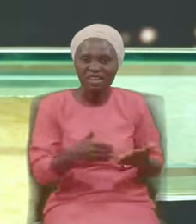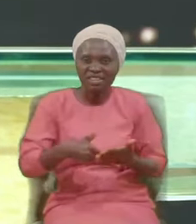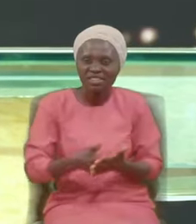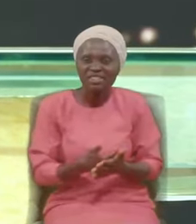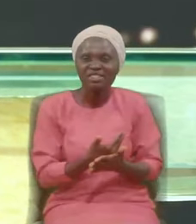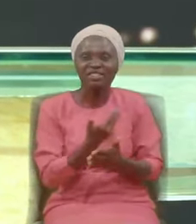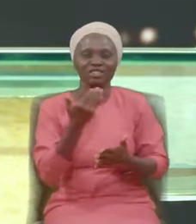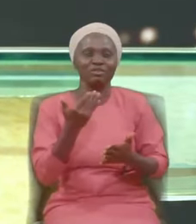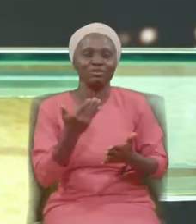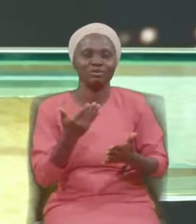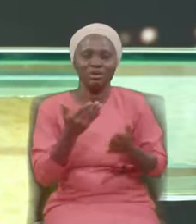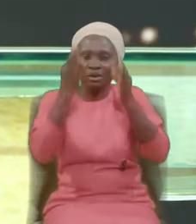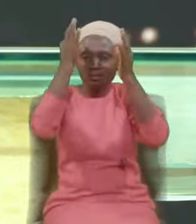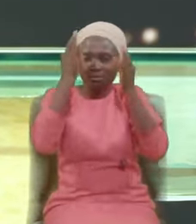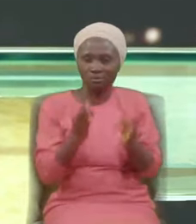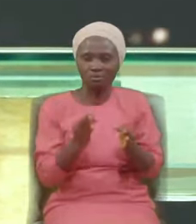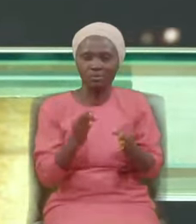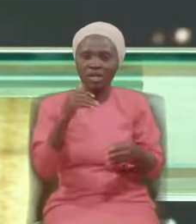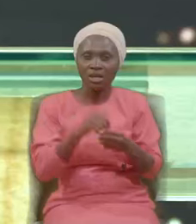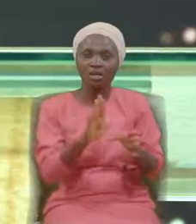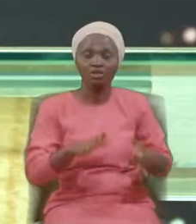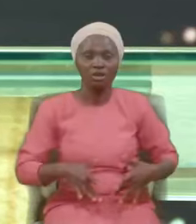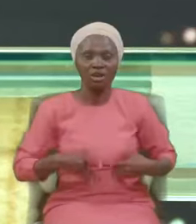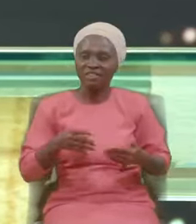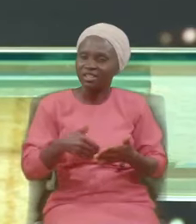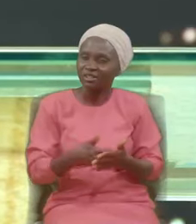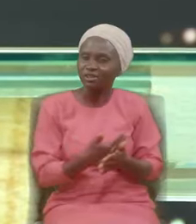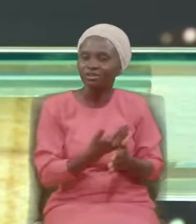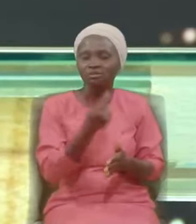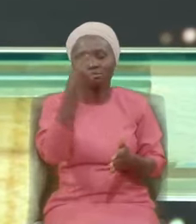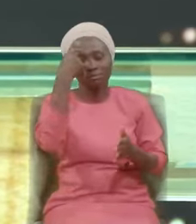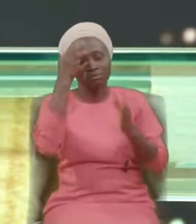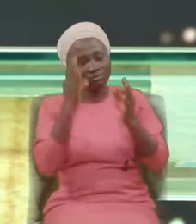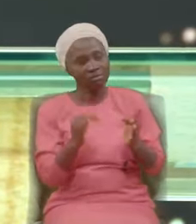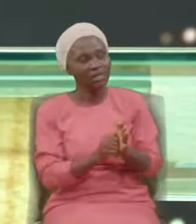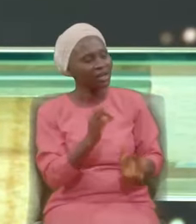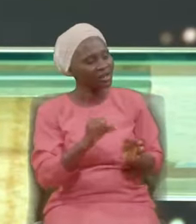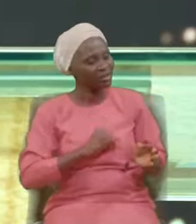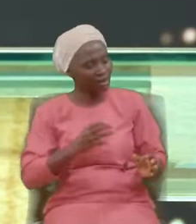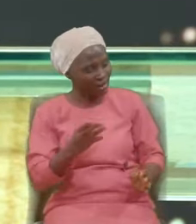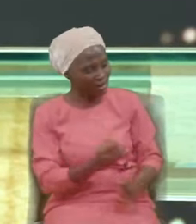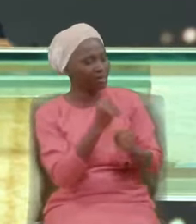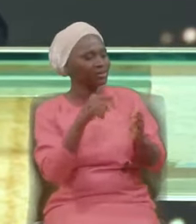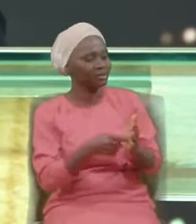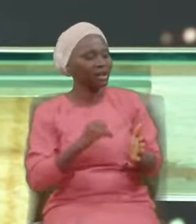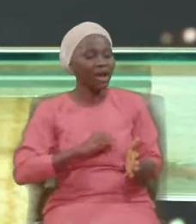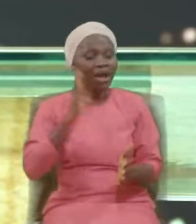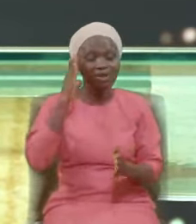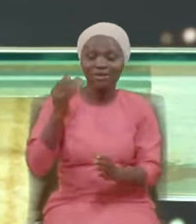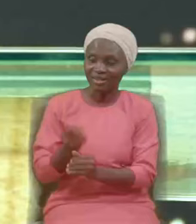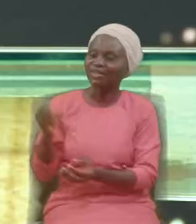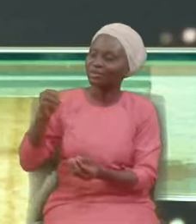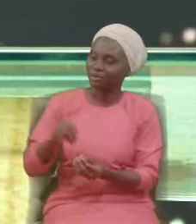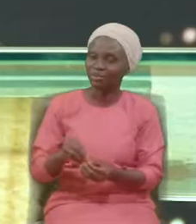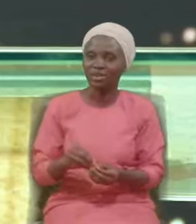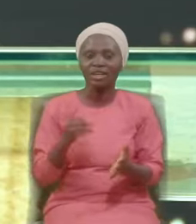une nouvelle, un nouvel enthousiasme en vous, une nouvelle détermination. Si j'ai ceci, comme si j'ai